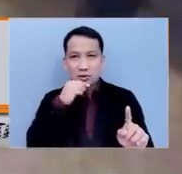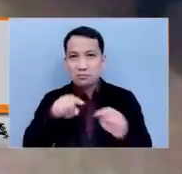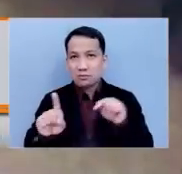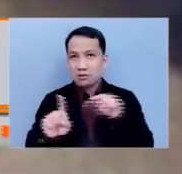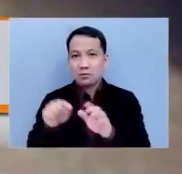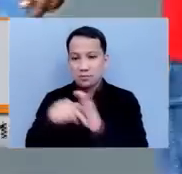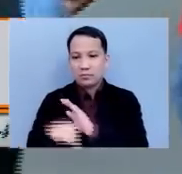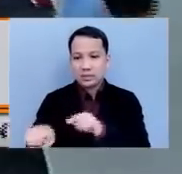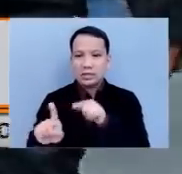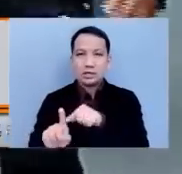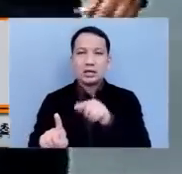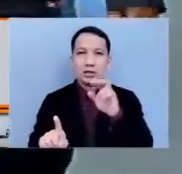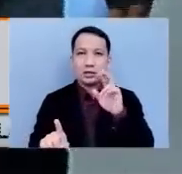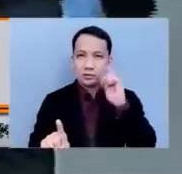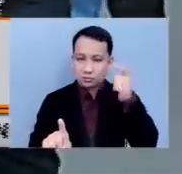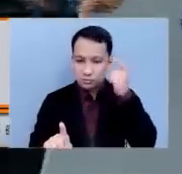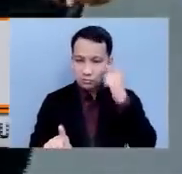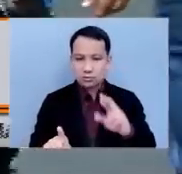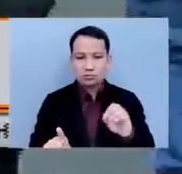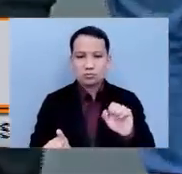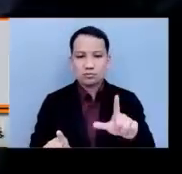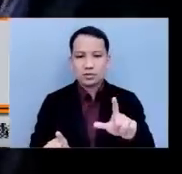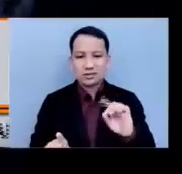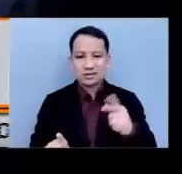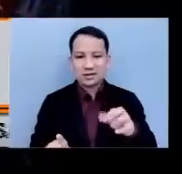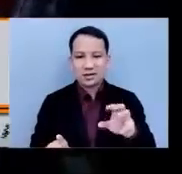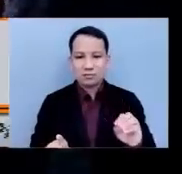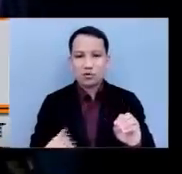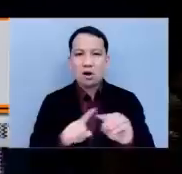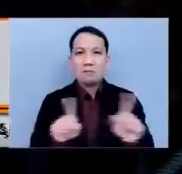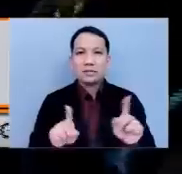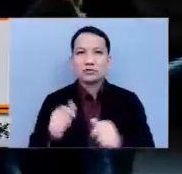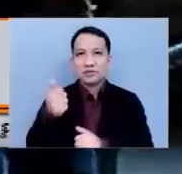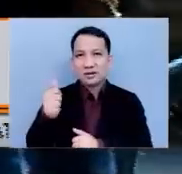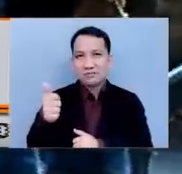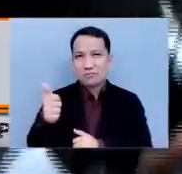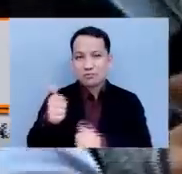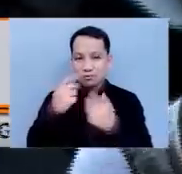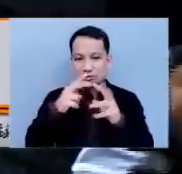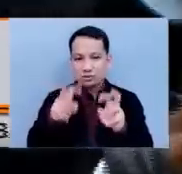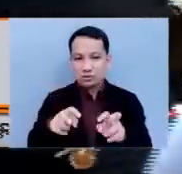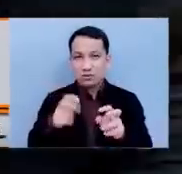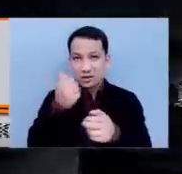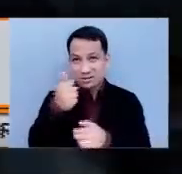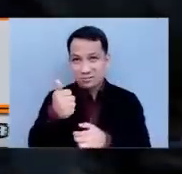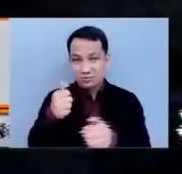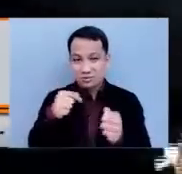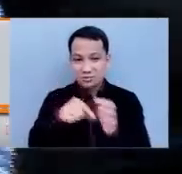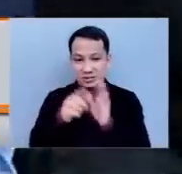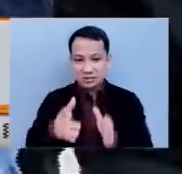Roel Degamo. Pero kamakailan, 10 sa mga suspect na unang nagturo sa kanya ang umatras at binawi ang kanilang